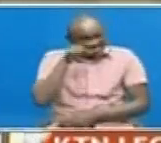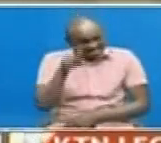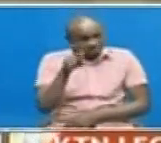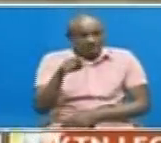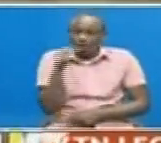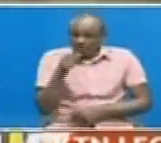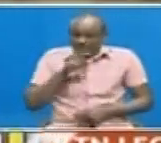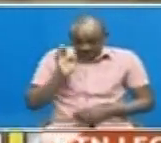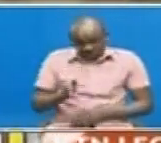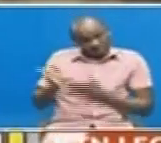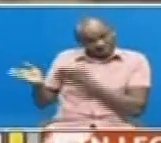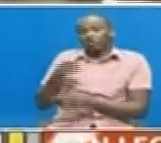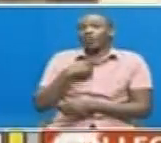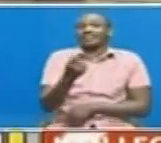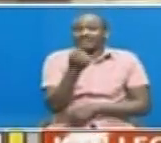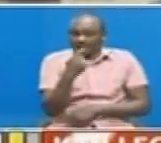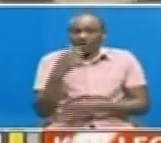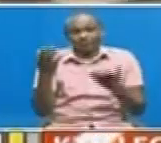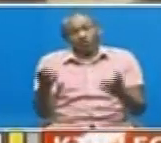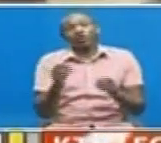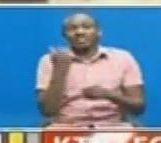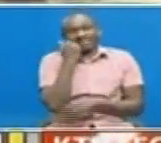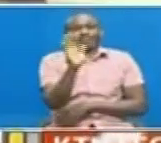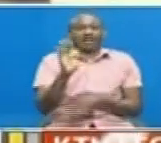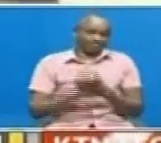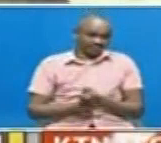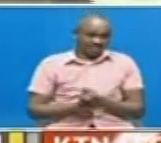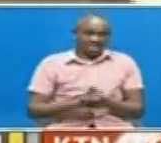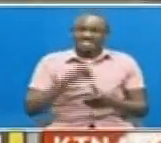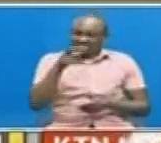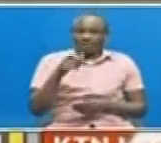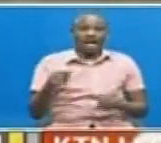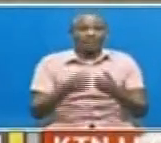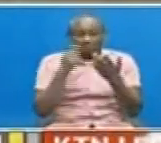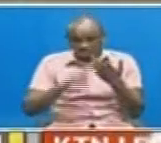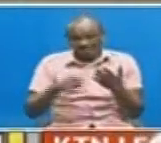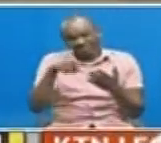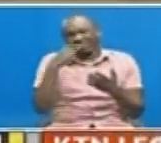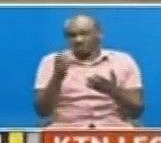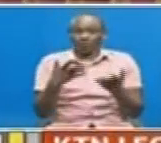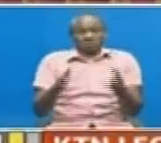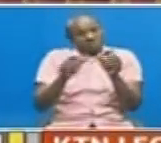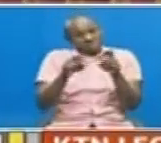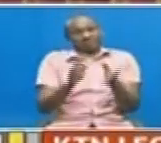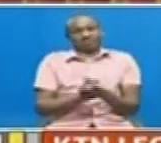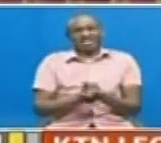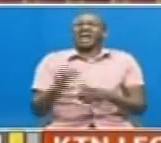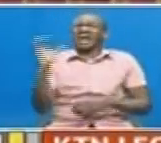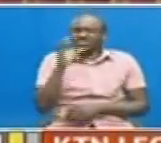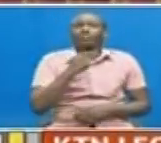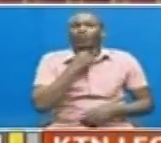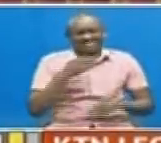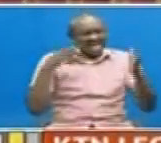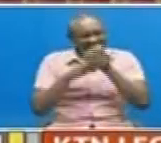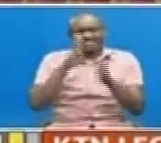mkongwe huyu aliyekuja kutaka dawa za kutibu ugonjwa wake, Nekesa kilazimika kuwazuia kwa hiari yao. Customer anataka